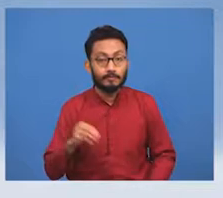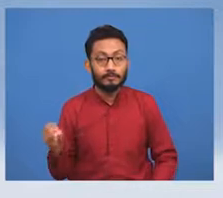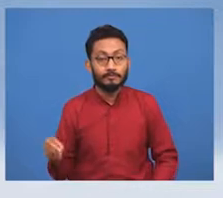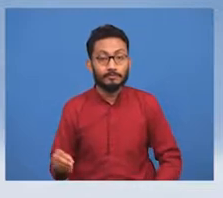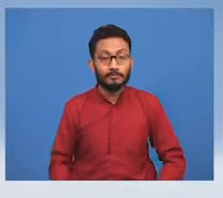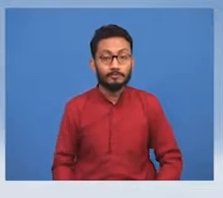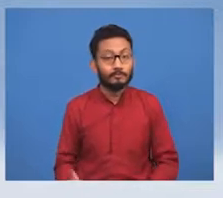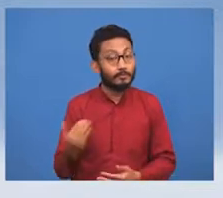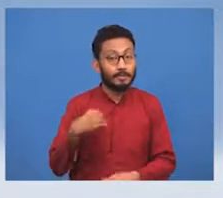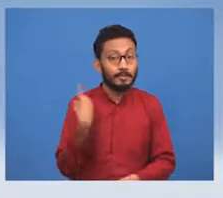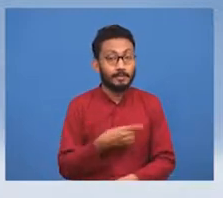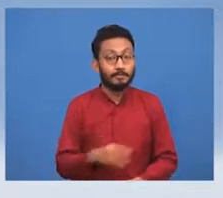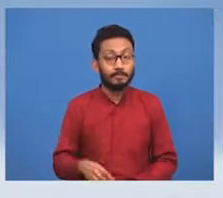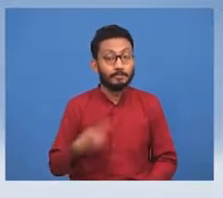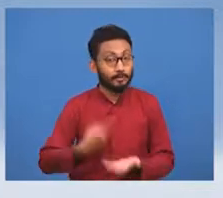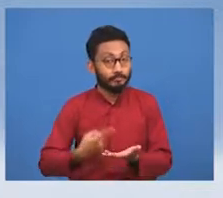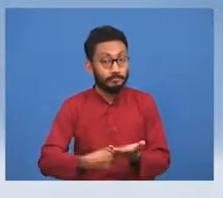mari kita bincangkan apakah